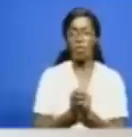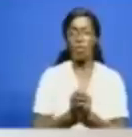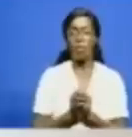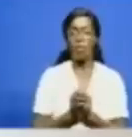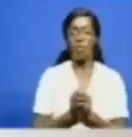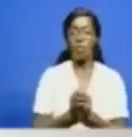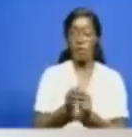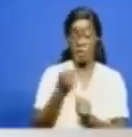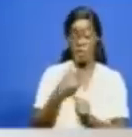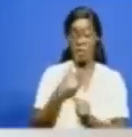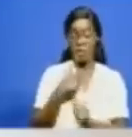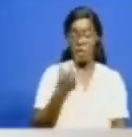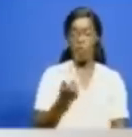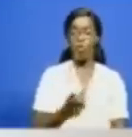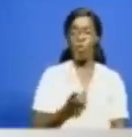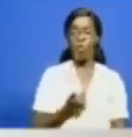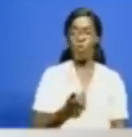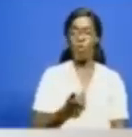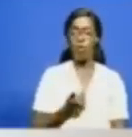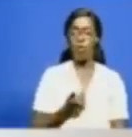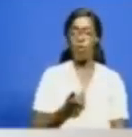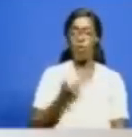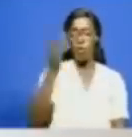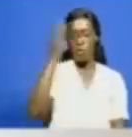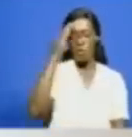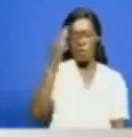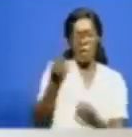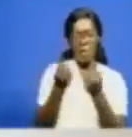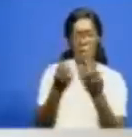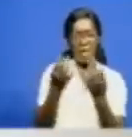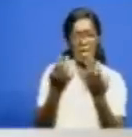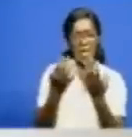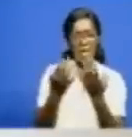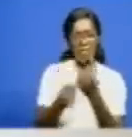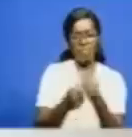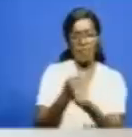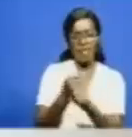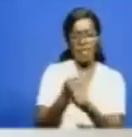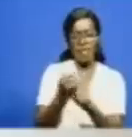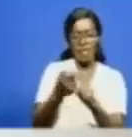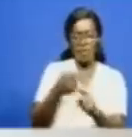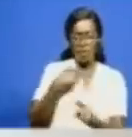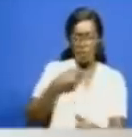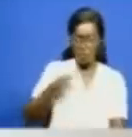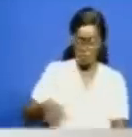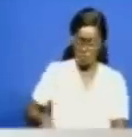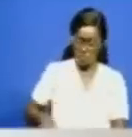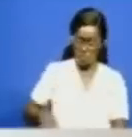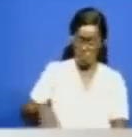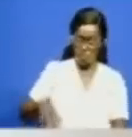Mimi kwangu, mzee tumejuana miaka mingi kutoka utoto wangu,